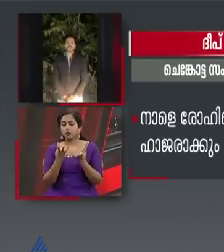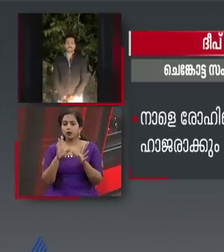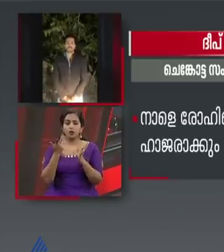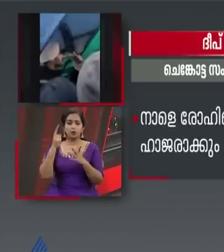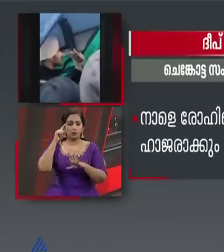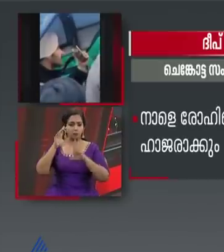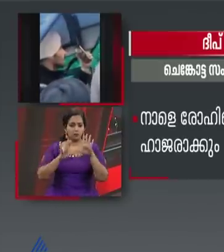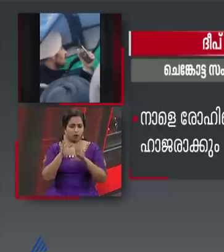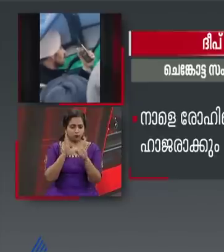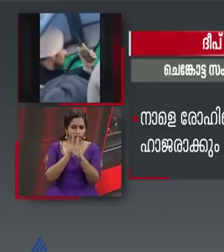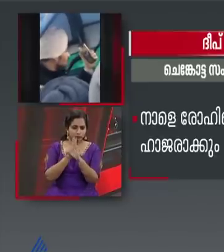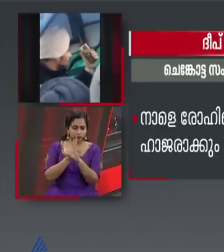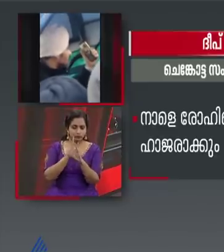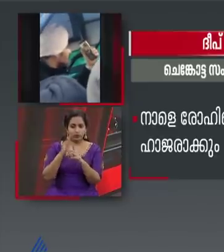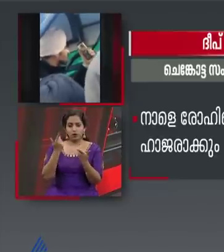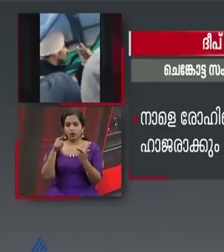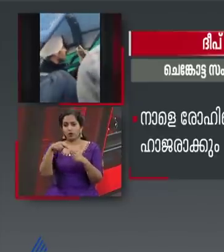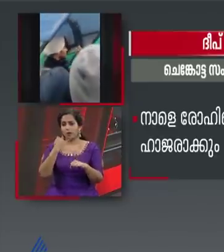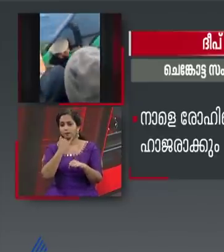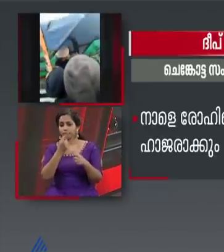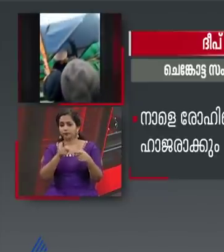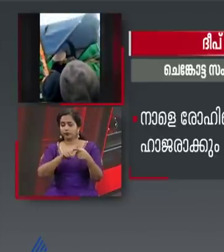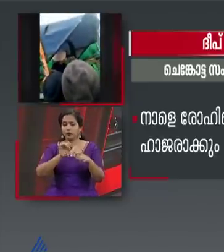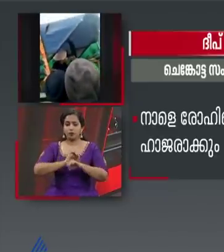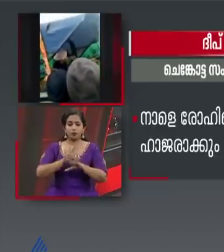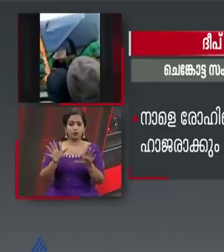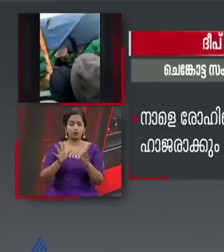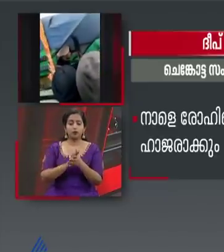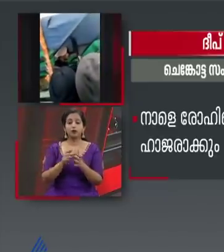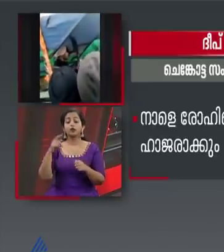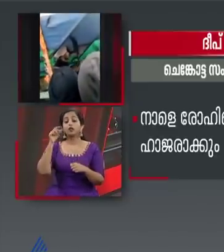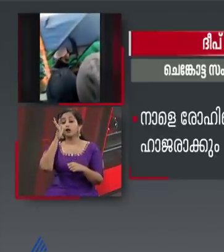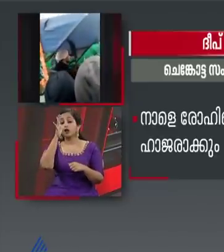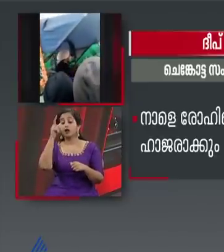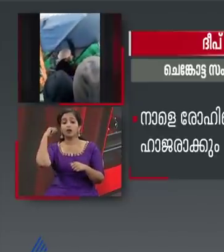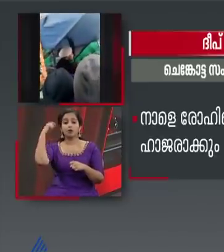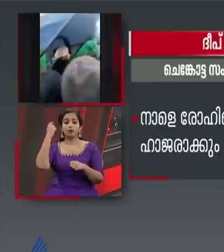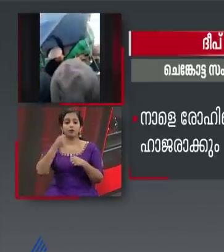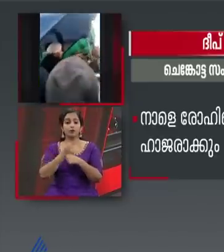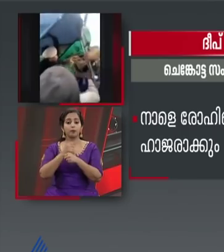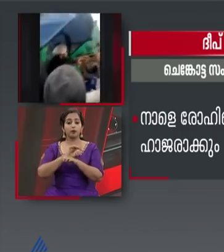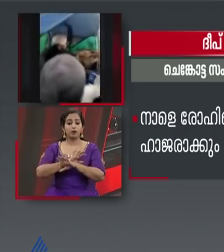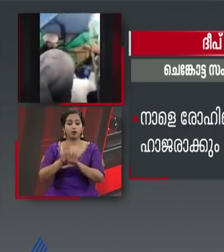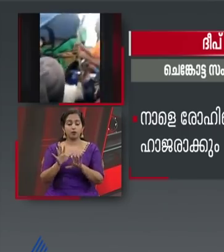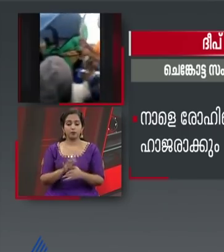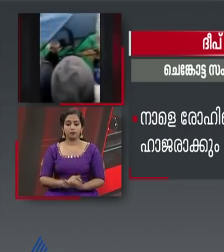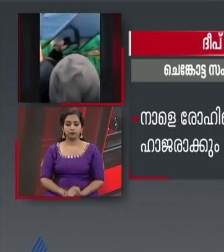എന്നീ വകുപ്പുകൾ പ്രകാരമാണ് അറസ്റ്റ്. ഇയാളെ ഉച്ചയോടെ രോഹിണിയിലെ കോടതിയിൽ ഹാജരാക്കും.